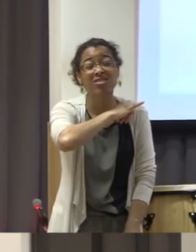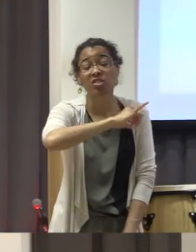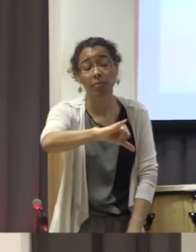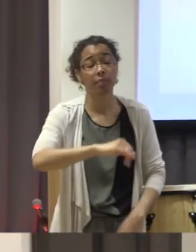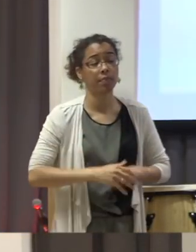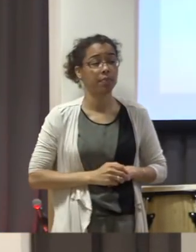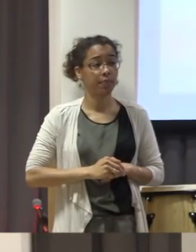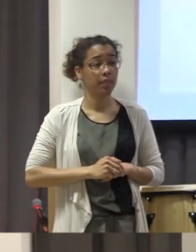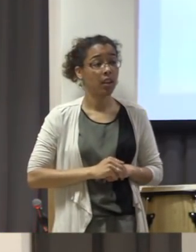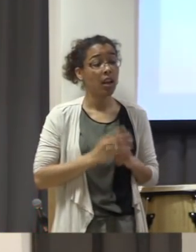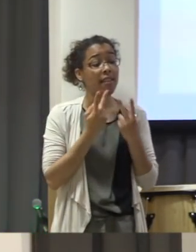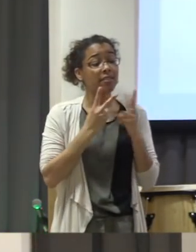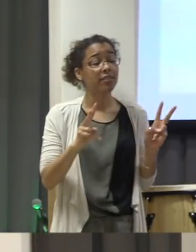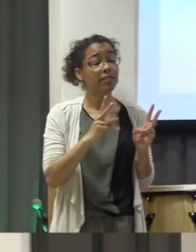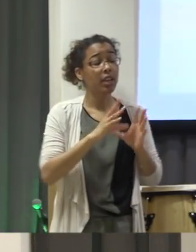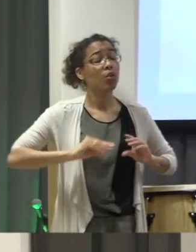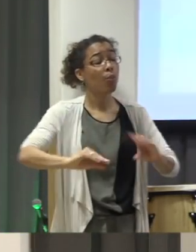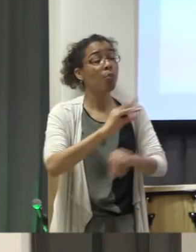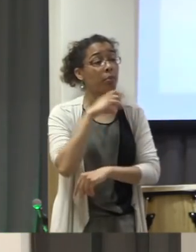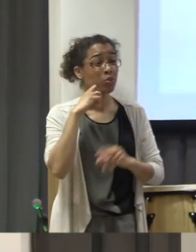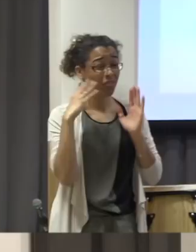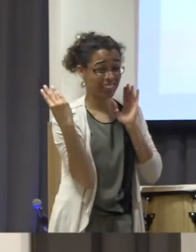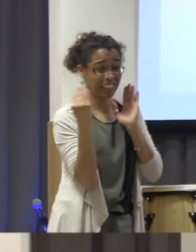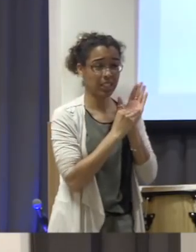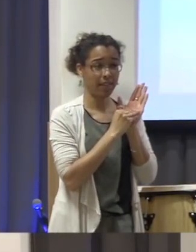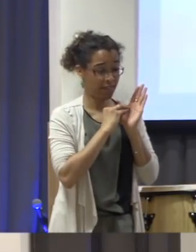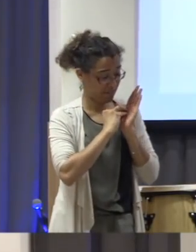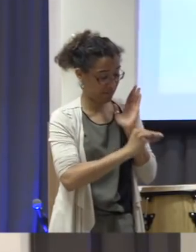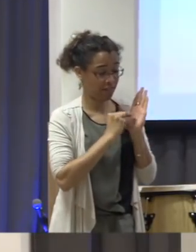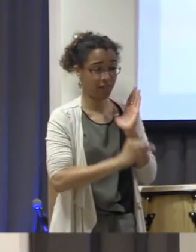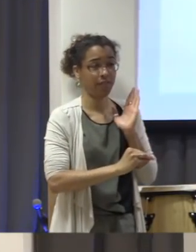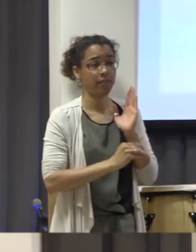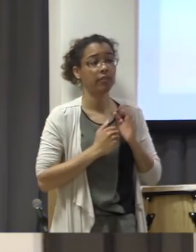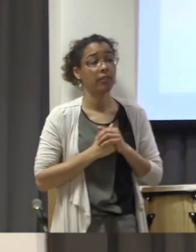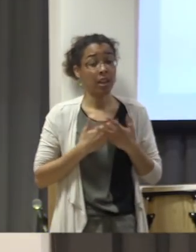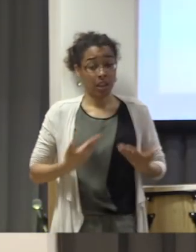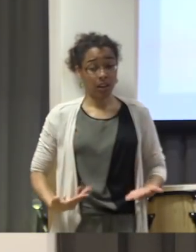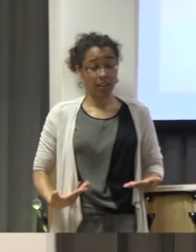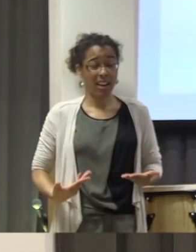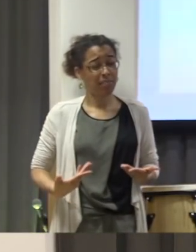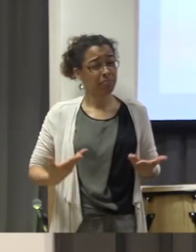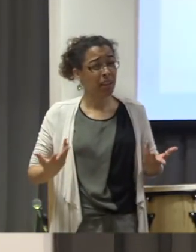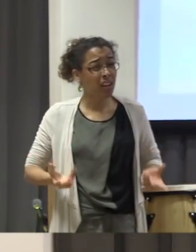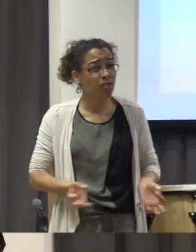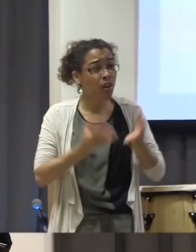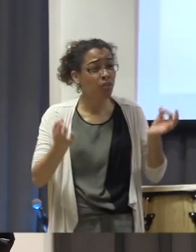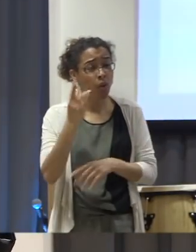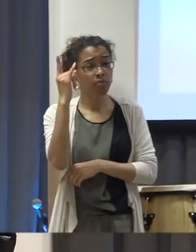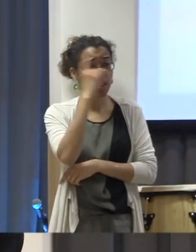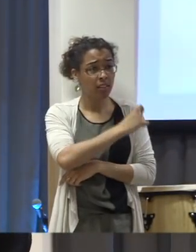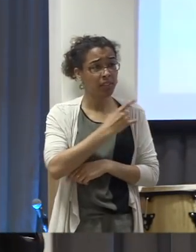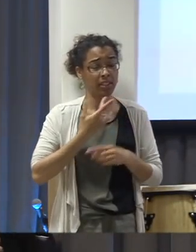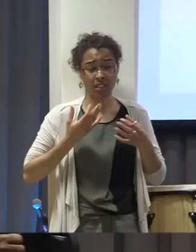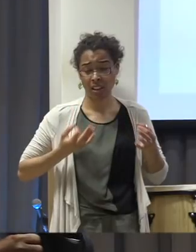Sion est gravé sur ses mains et ses murs. Alors, bien-aimés, nous vivons des moments difficiles. Nous vivons des